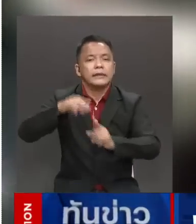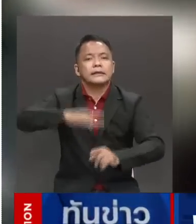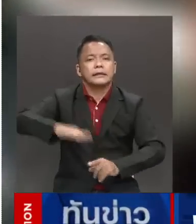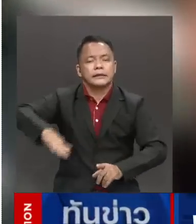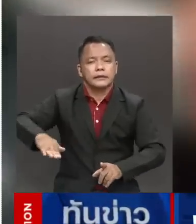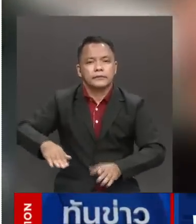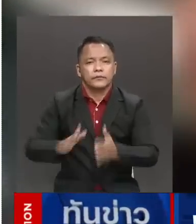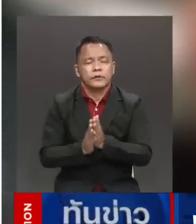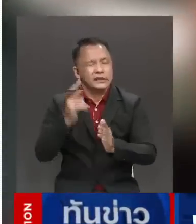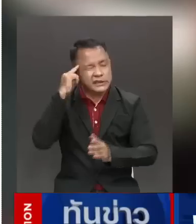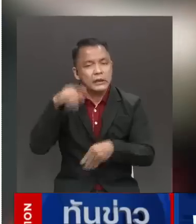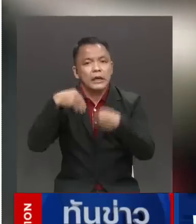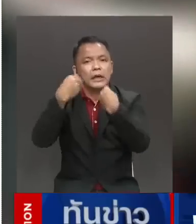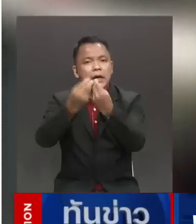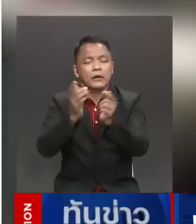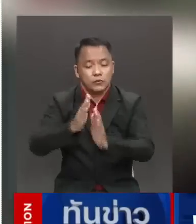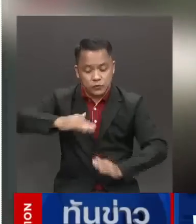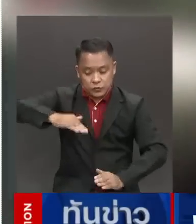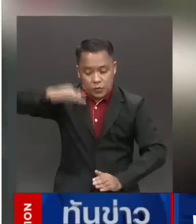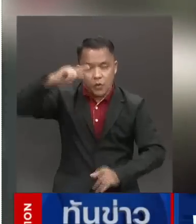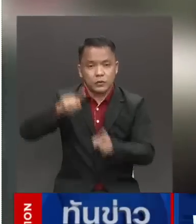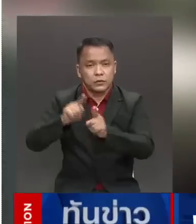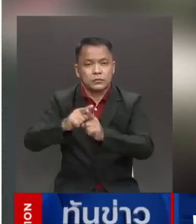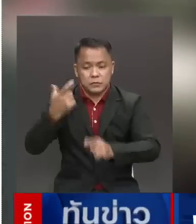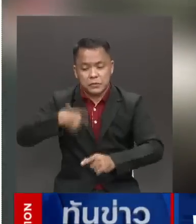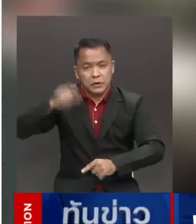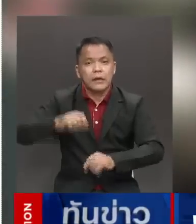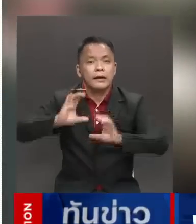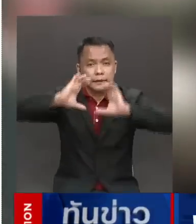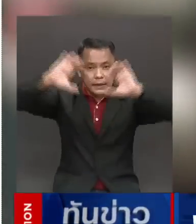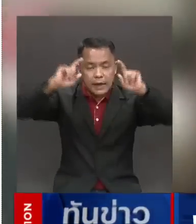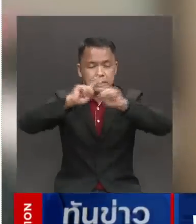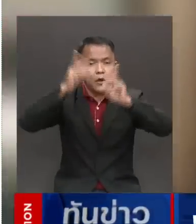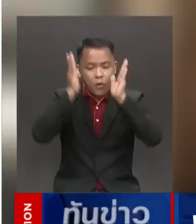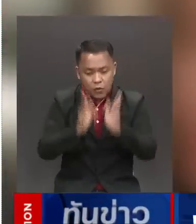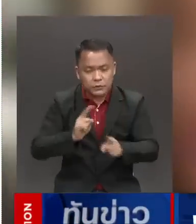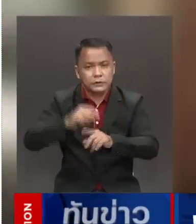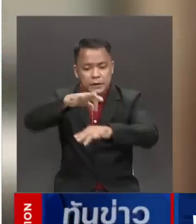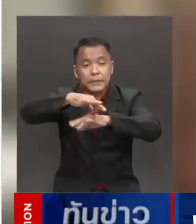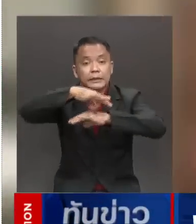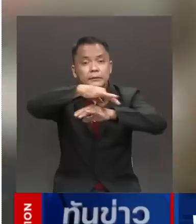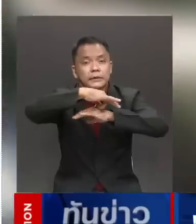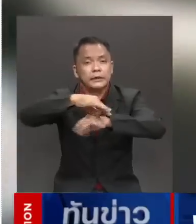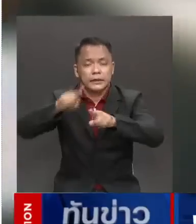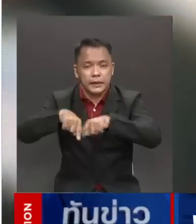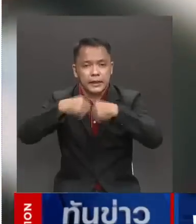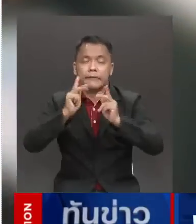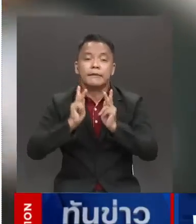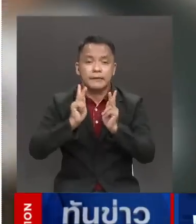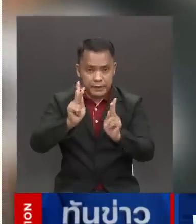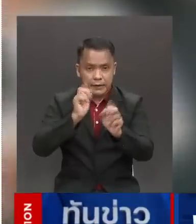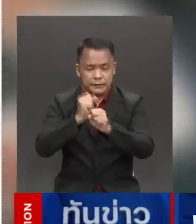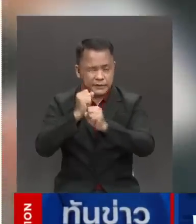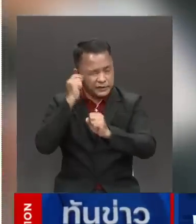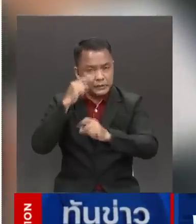แล้วคุณจะคาดหวังว่าเราจะเป็นผู้ใหญ่ที่โตไปเป็นผู้พิพากษาหรือข้าราชการหรือคนที่มีตำแหน่งแล้วให้เขากล้าหาญที่จะ